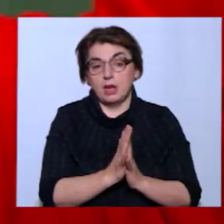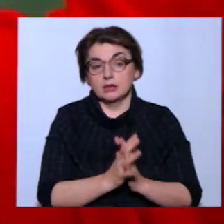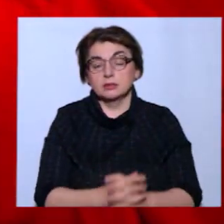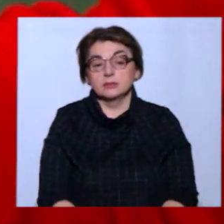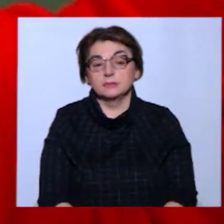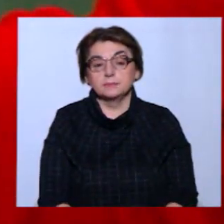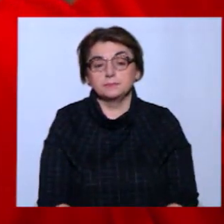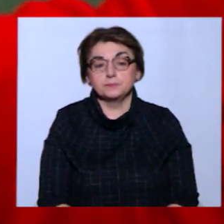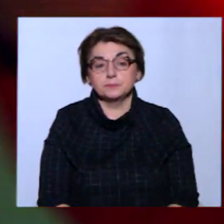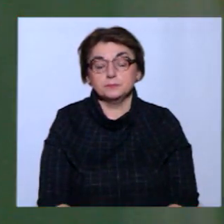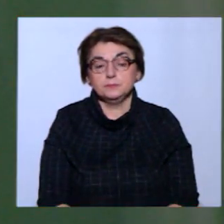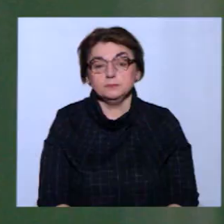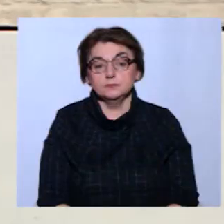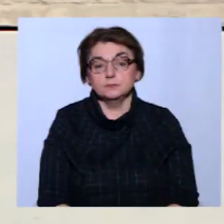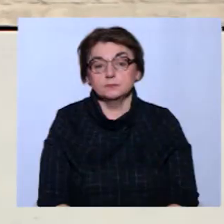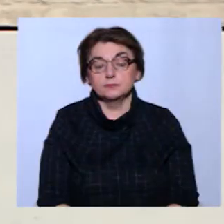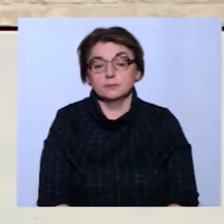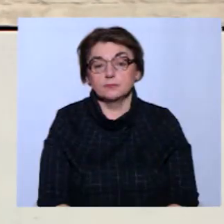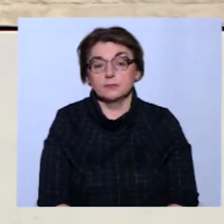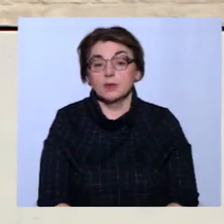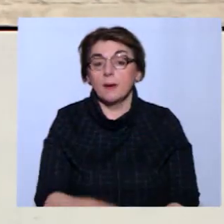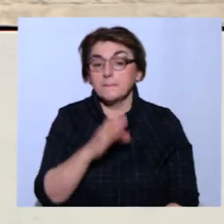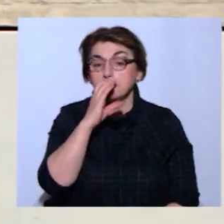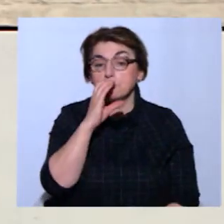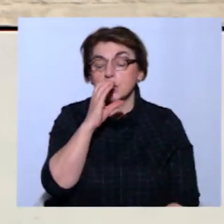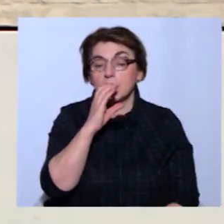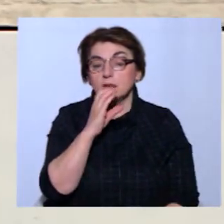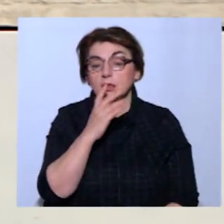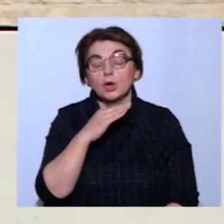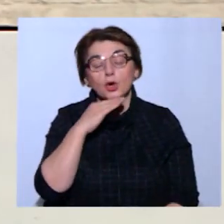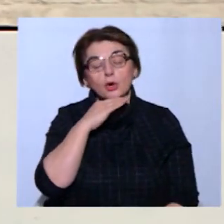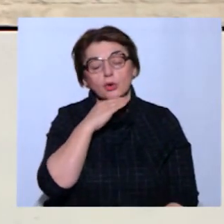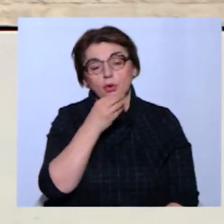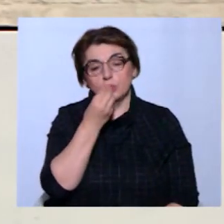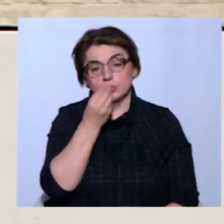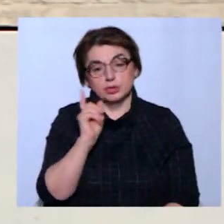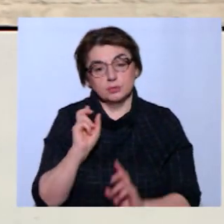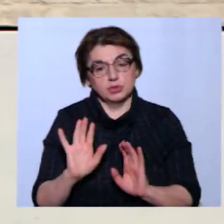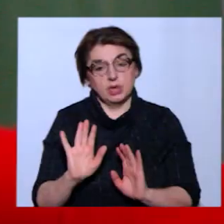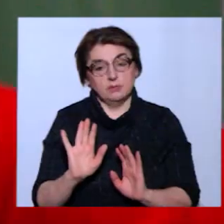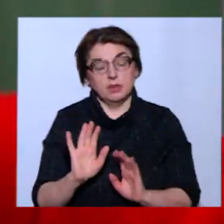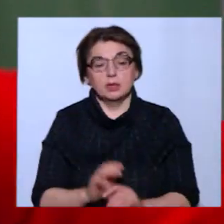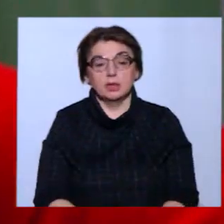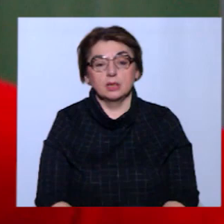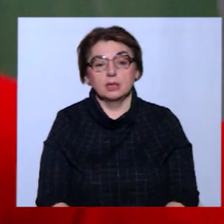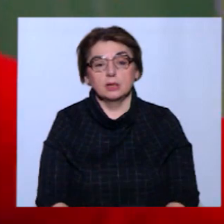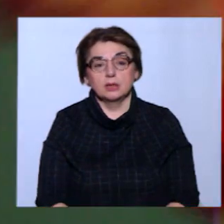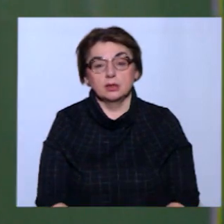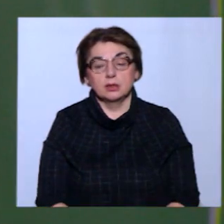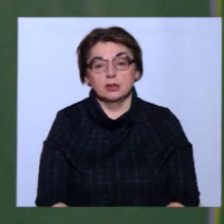დავწერო ირემი. რაც შეეხება მგელს, მგელი ხორცის მჭამელია. კი